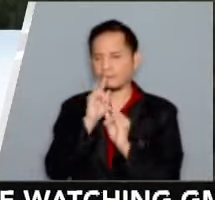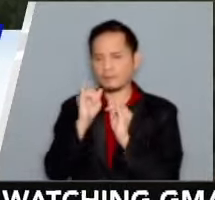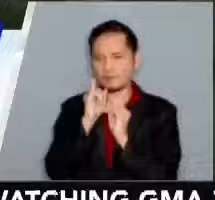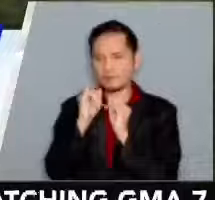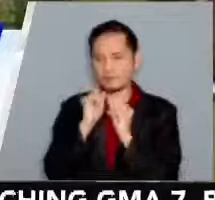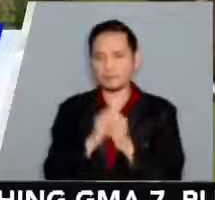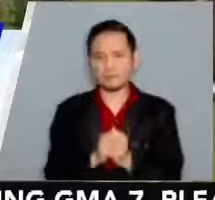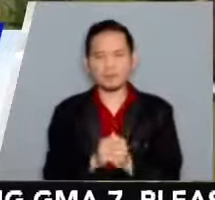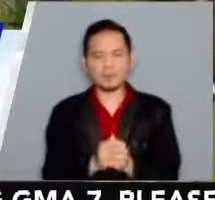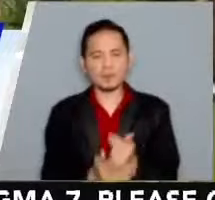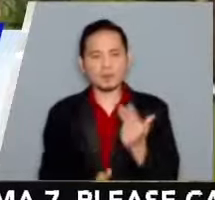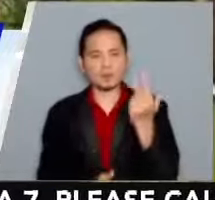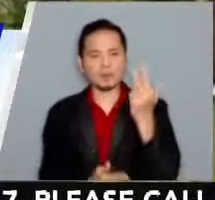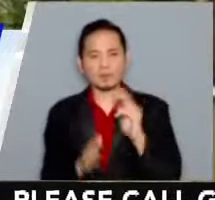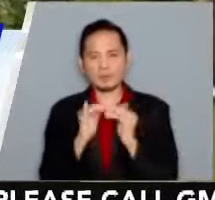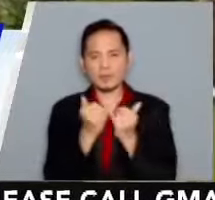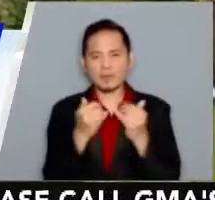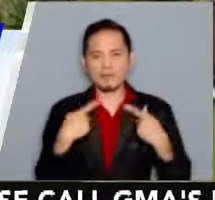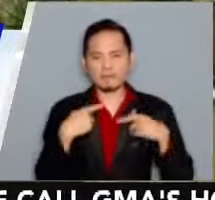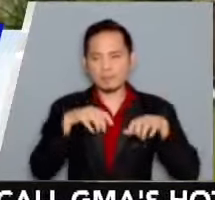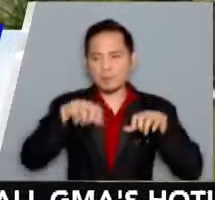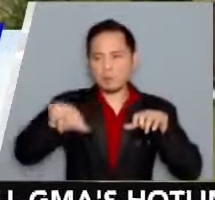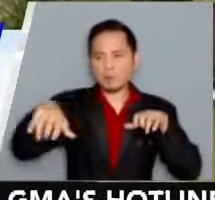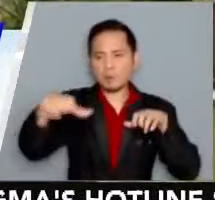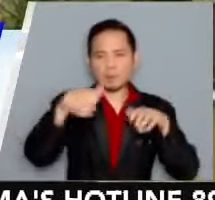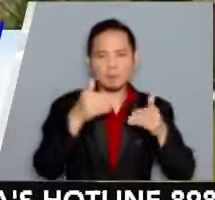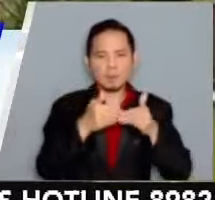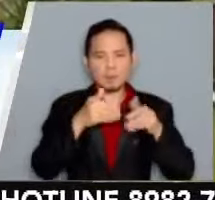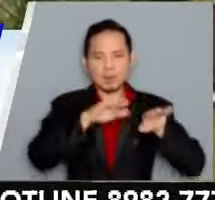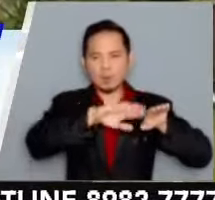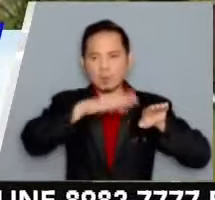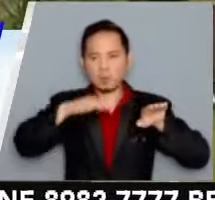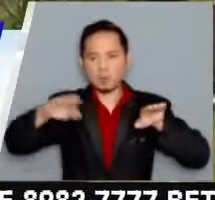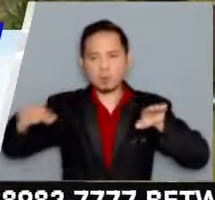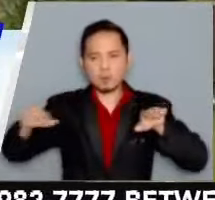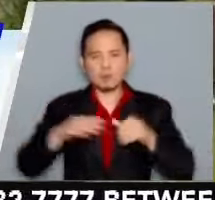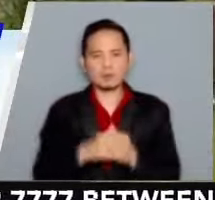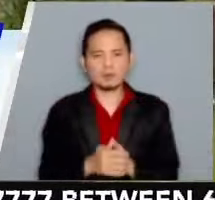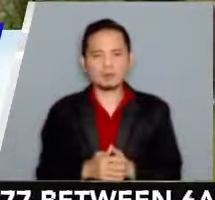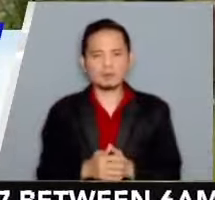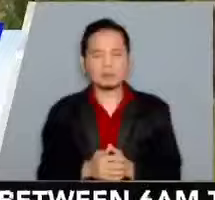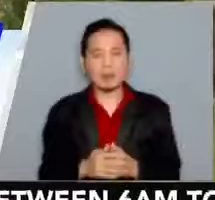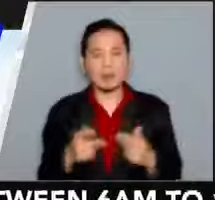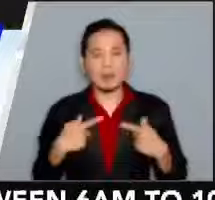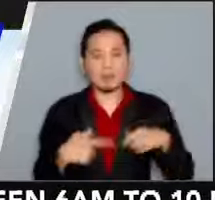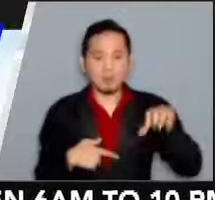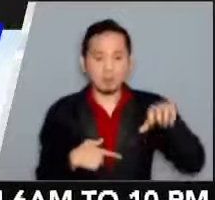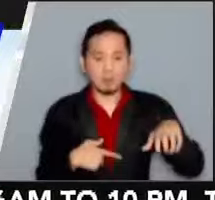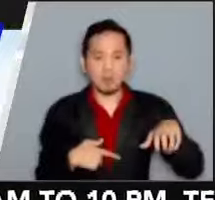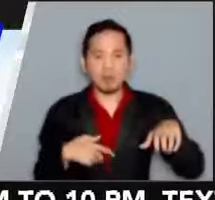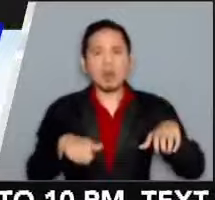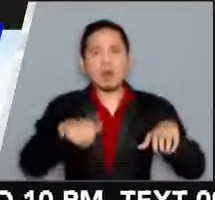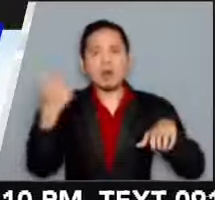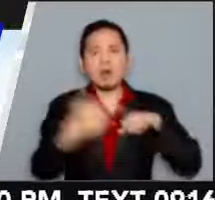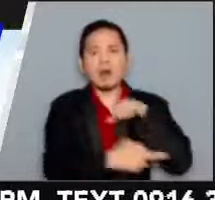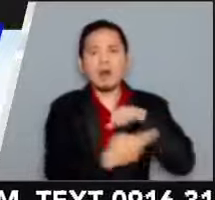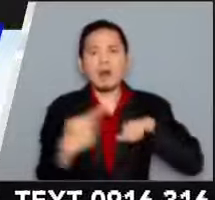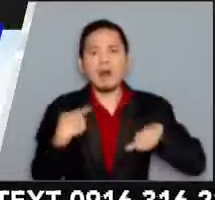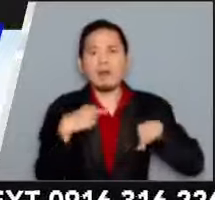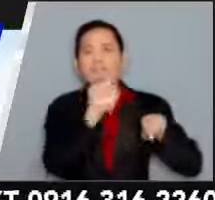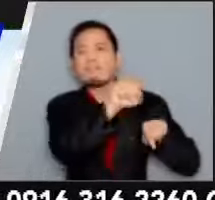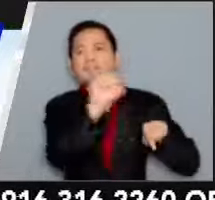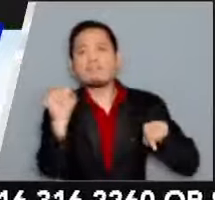chocolate hills Bukod sa captain speak Resort na nasa bayan ng Sagbayan may iba pa resort sa ibang bayan bawat